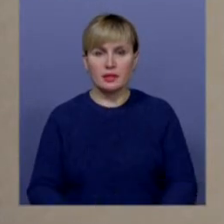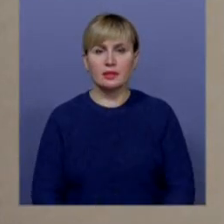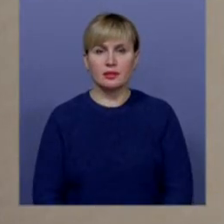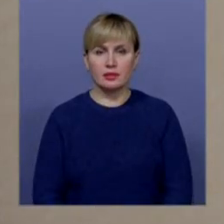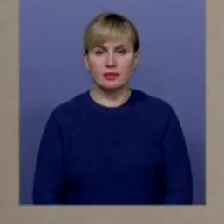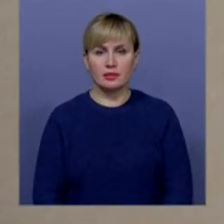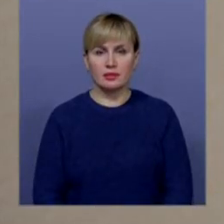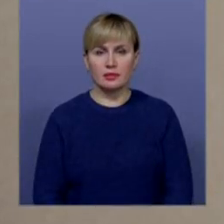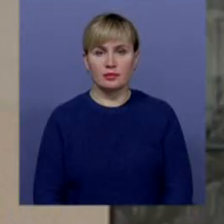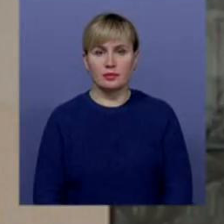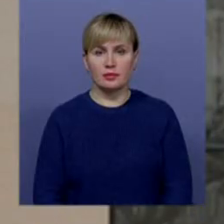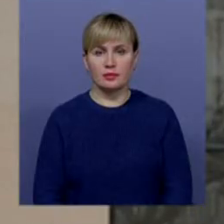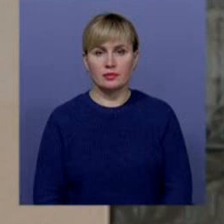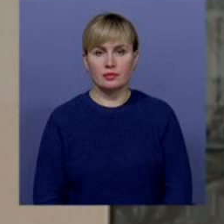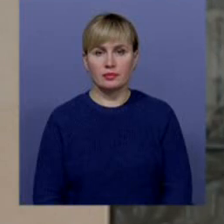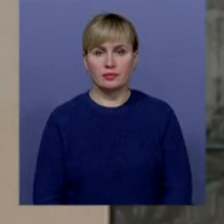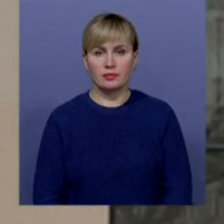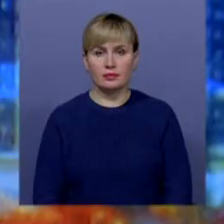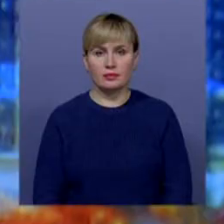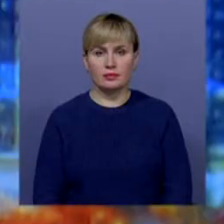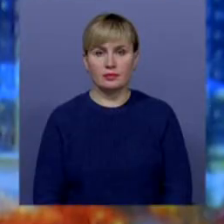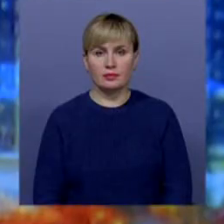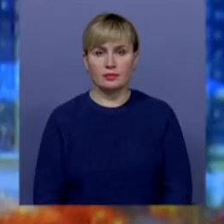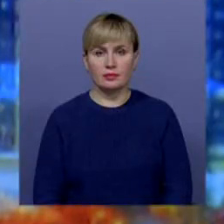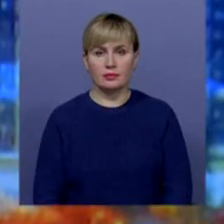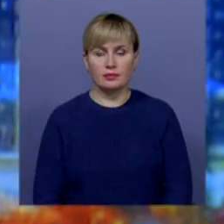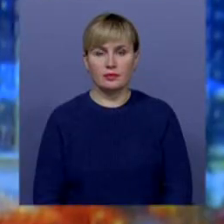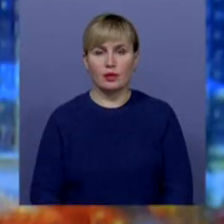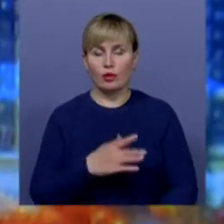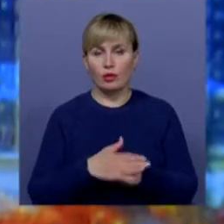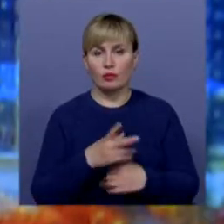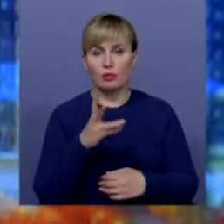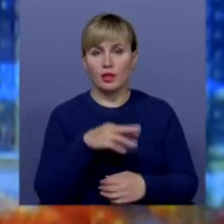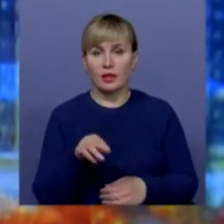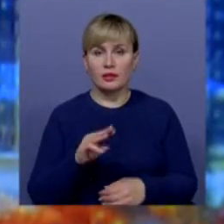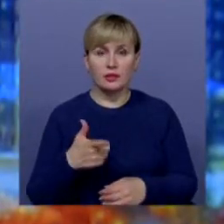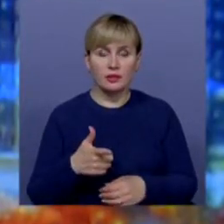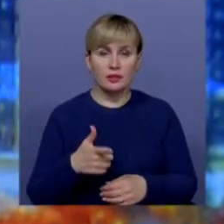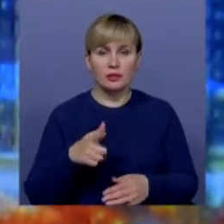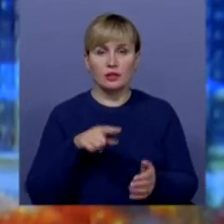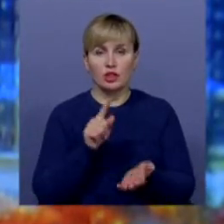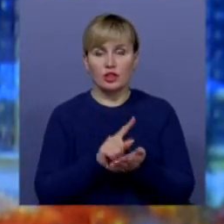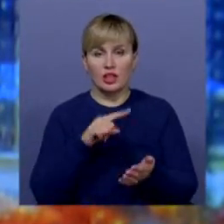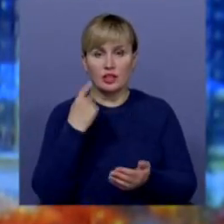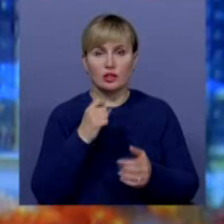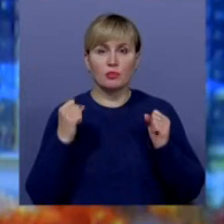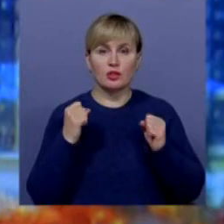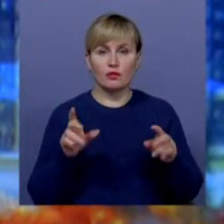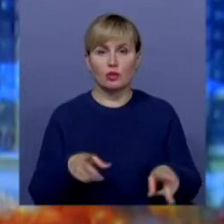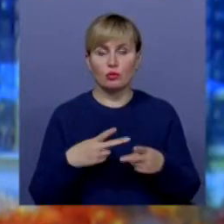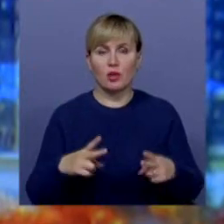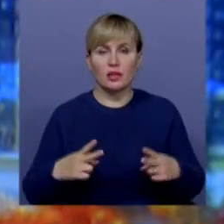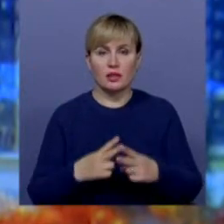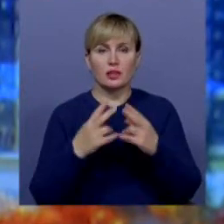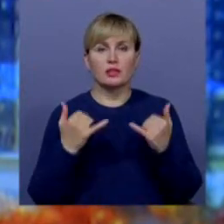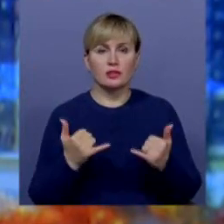Рамина Мирзалимова, Валерий Таубалдиев, телеканал Алматы. Порядка 2 миллиардов тенге присвоили должностные лица спортивного клуба «Астана».